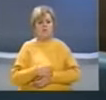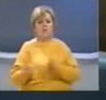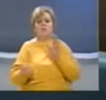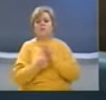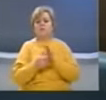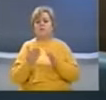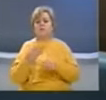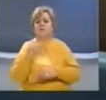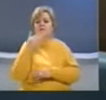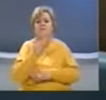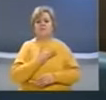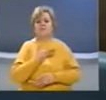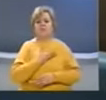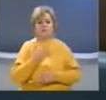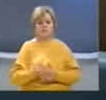Feronikli?